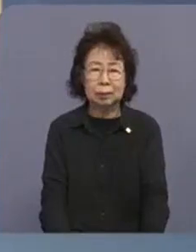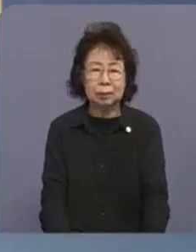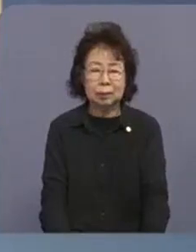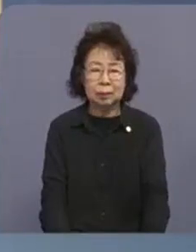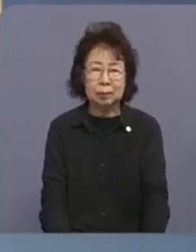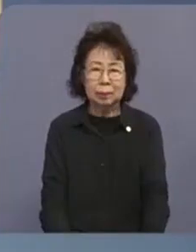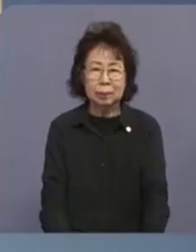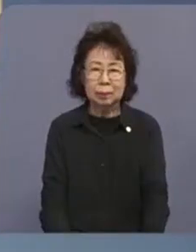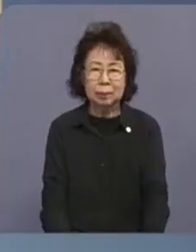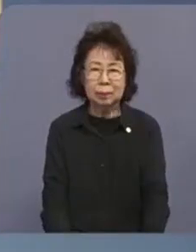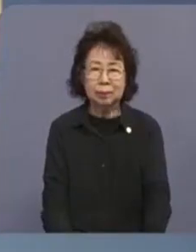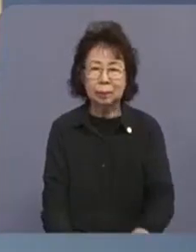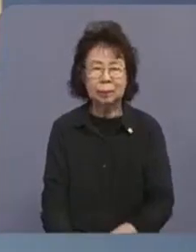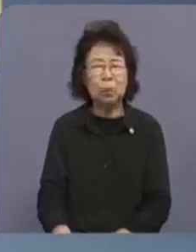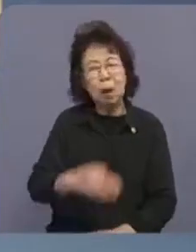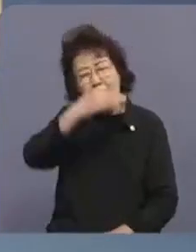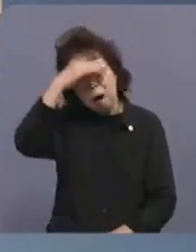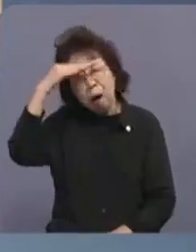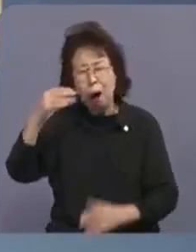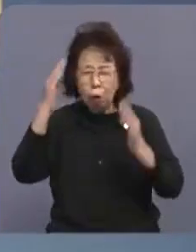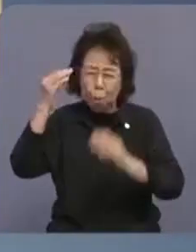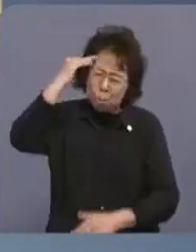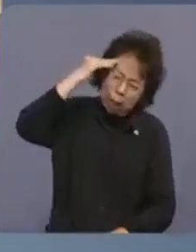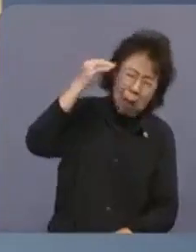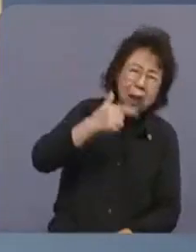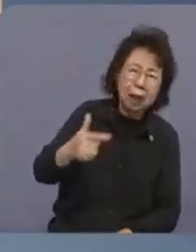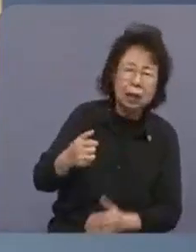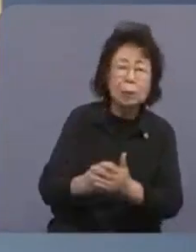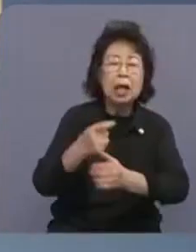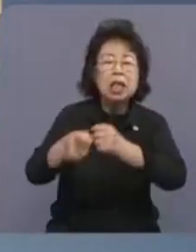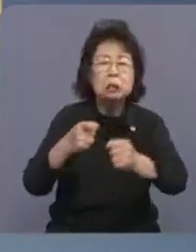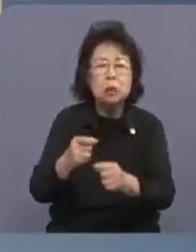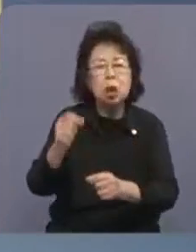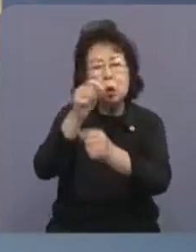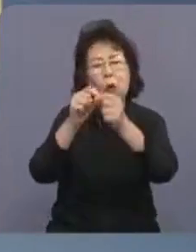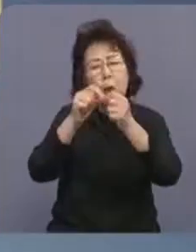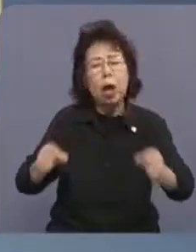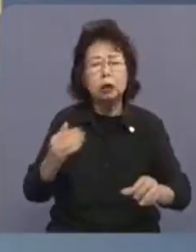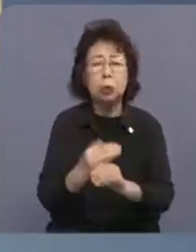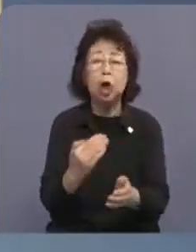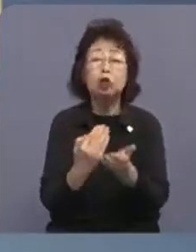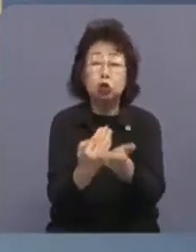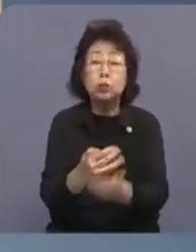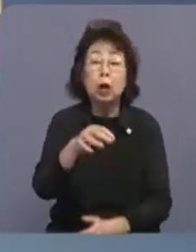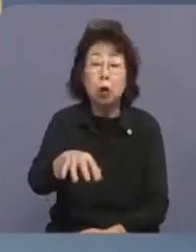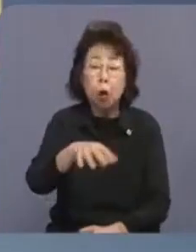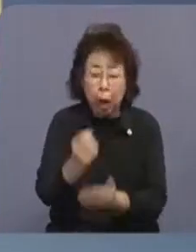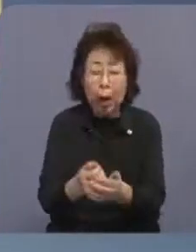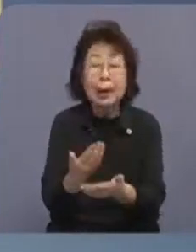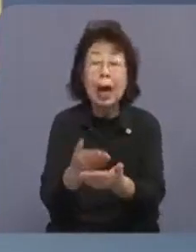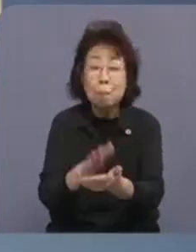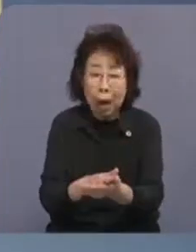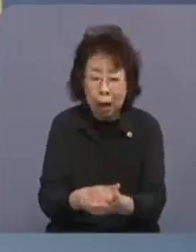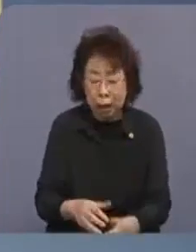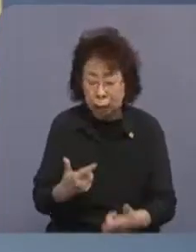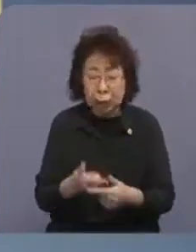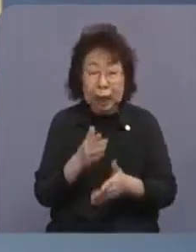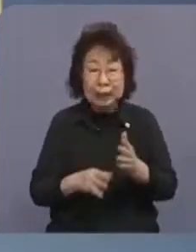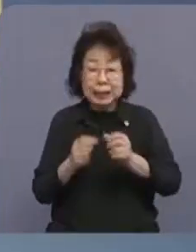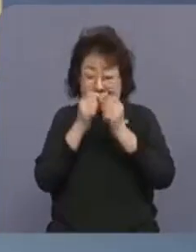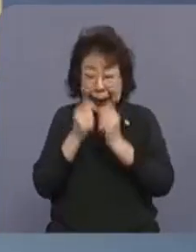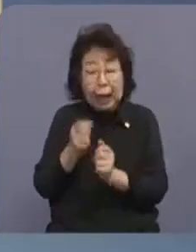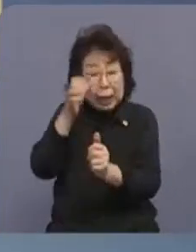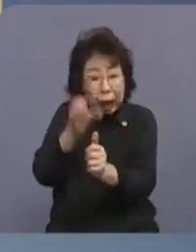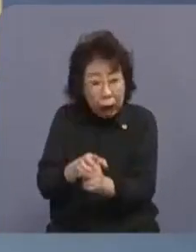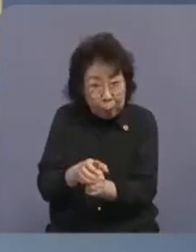예 다음 뉴스입니다 조망권과 학습권 치매 논란으로 10년 가까이 표류 중인 수영만 요트 경기장 재개발을 부산시가 민자